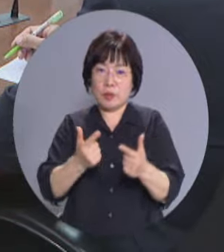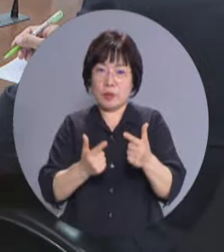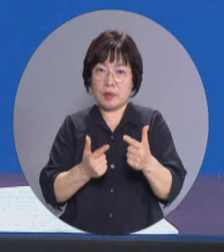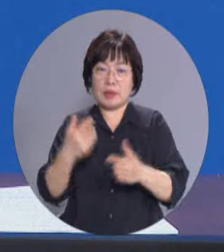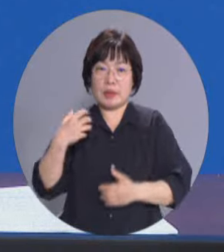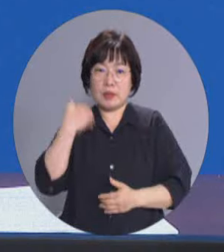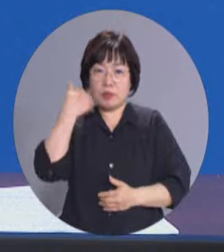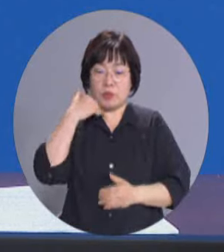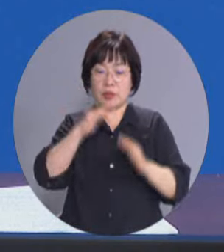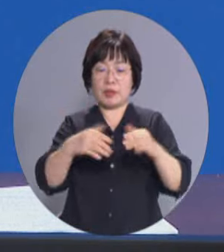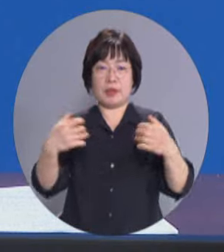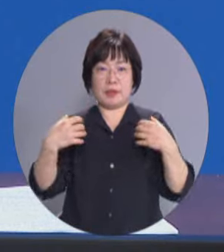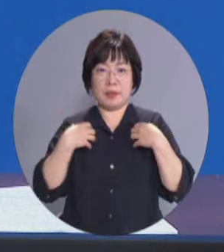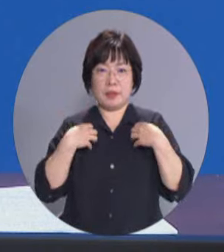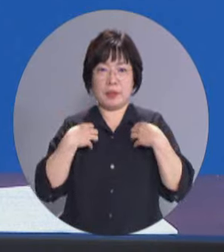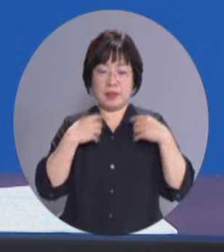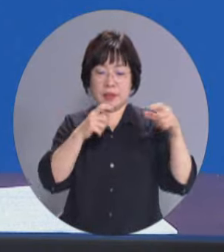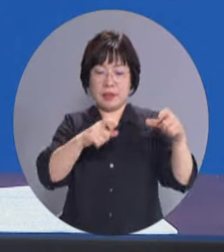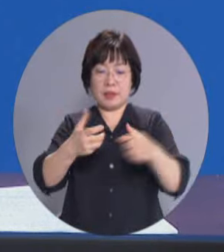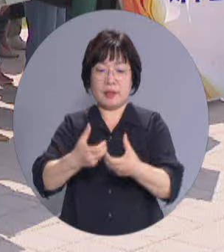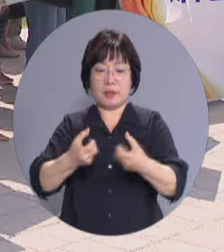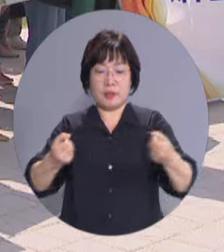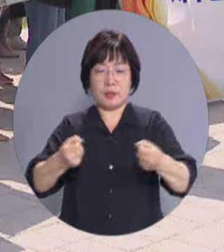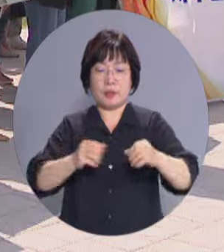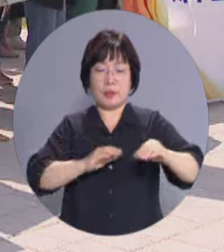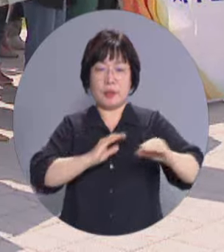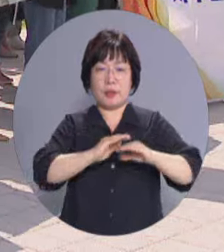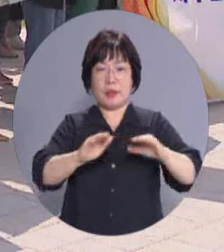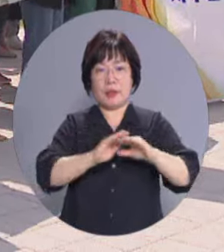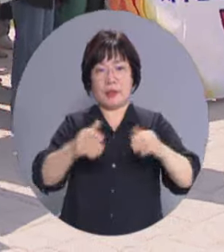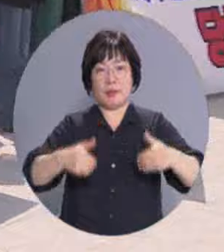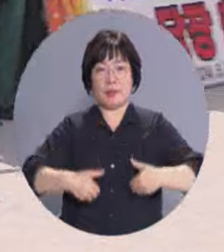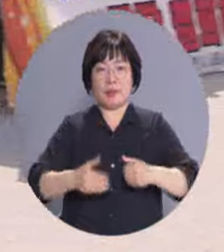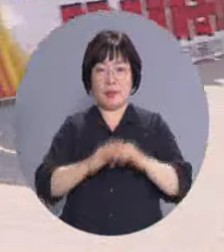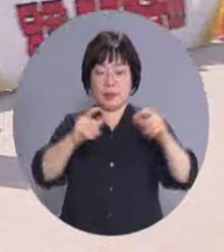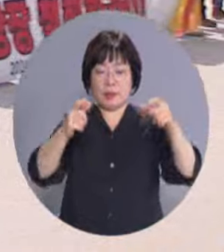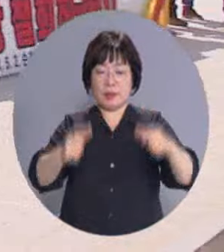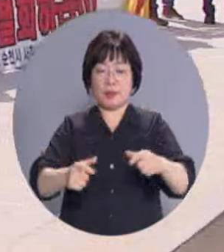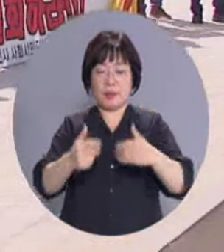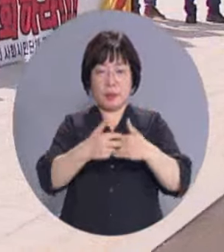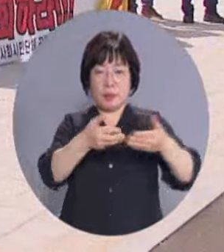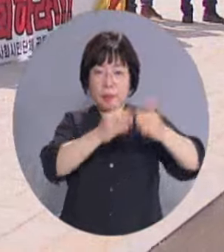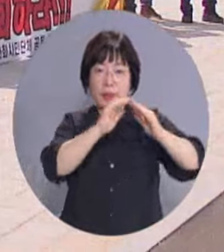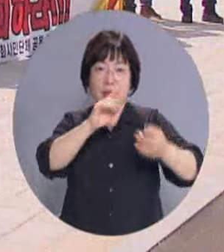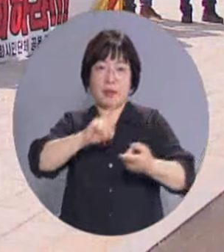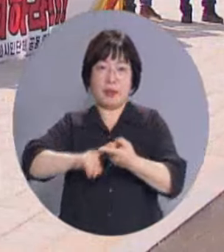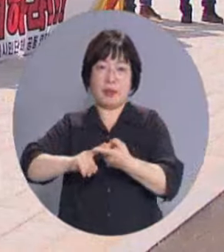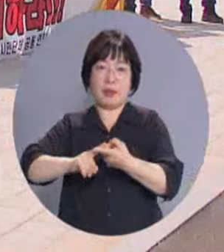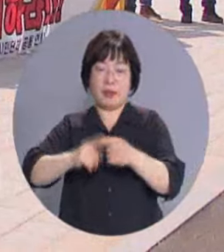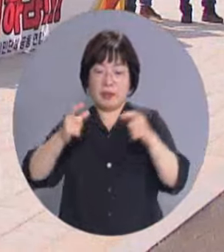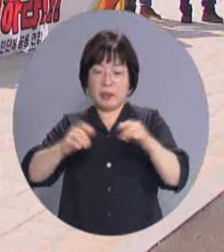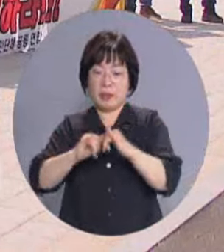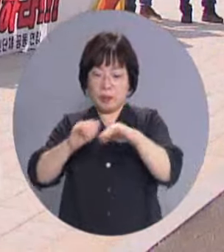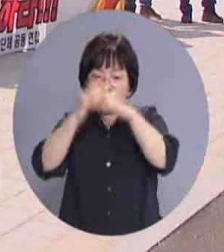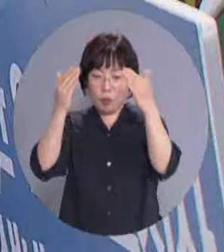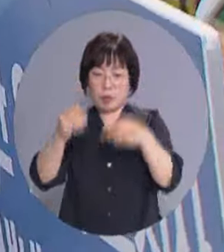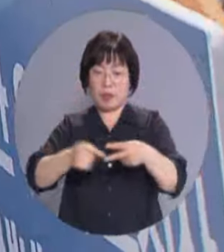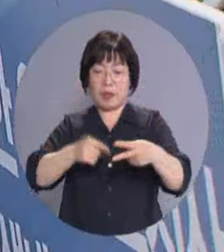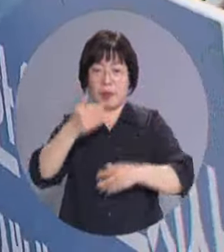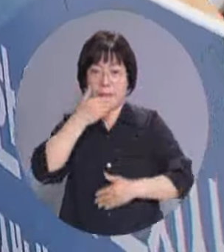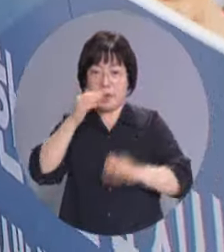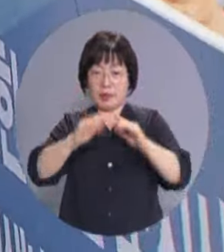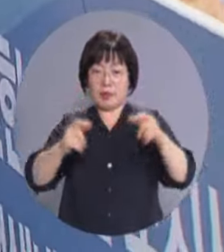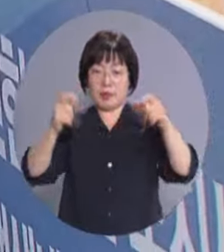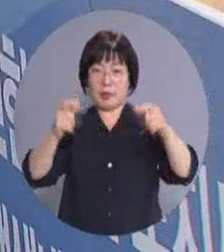해결은 광역 자시 단체의 책무 가운데 하나입니다 이제라도 전남권 의대 설립과 관련해 도민 모두가 납득할 수 있는